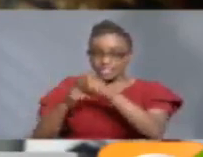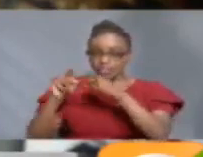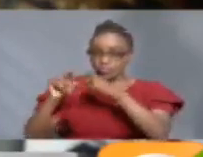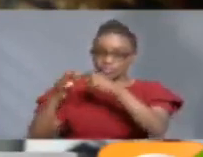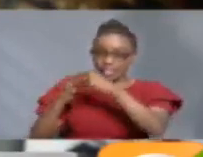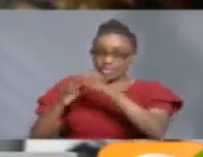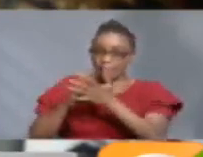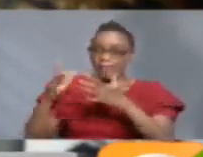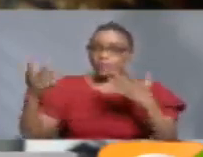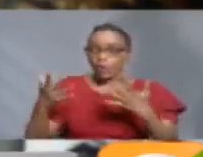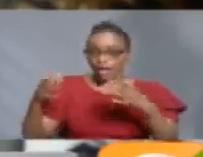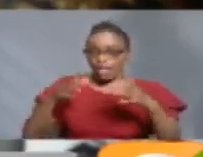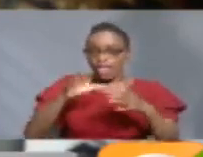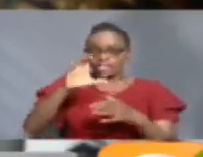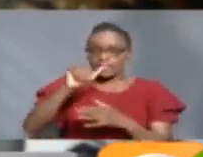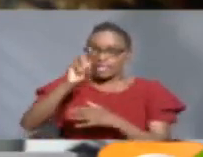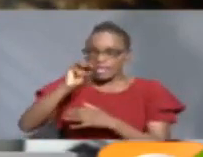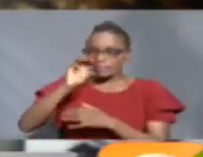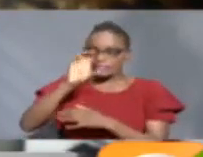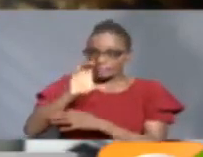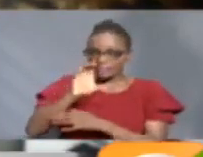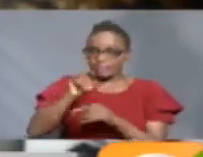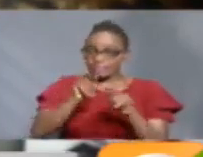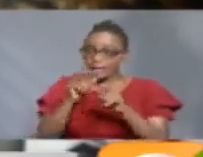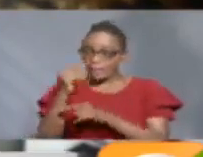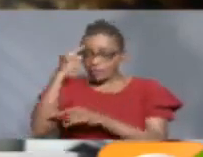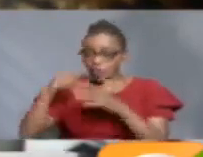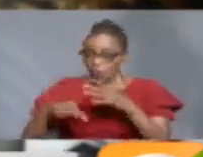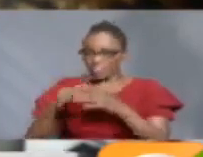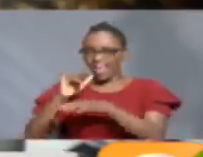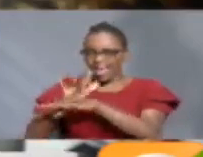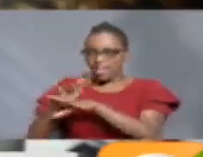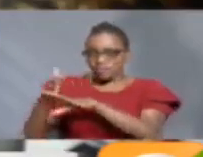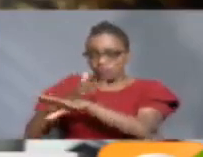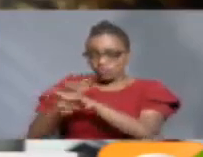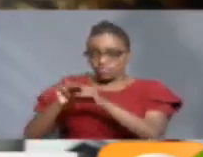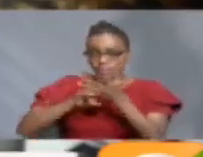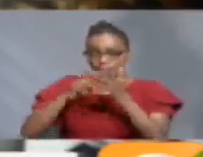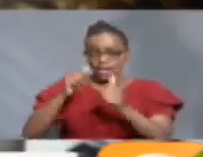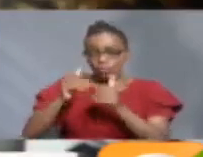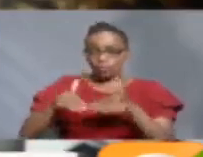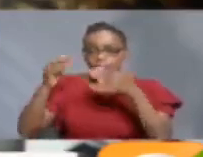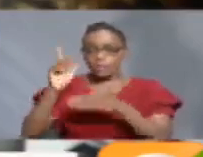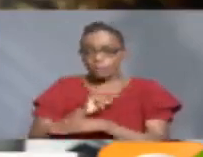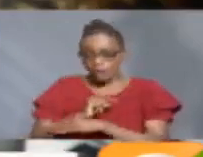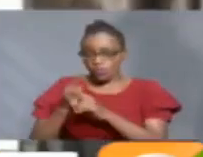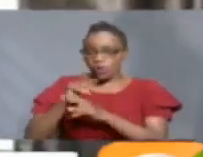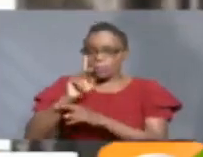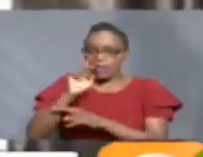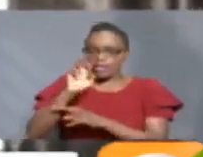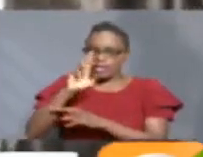7.8 zikilipwa kwa kampuni ya CMC Derivena kama pesa ya awali kulingana na kandarasi iliyoidhinishwa na shirika la Kerio